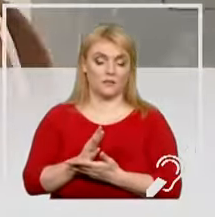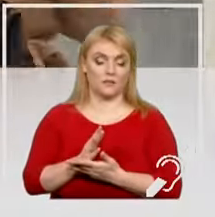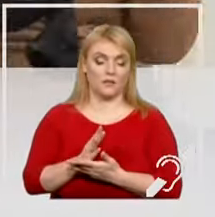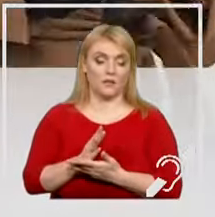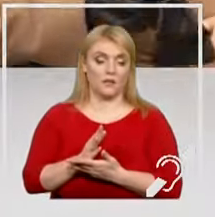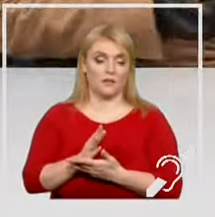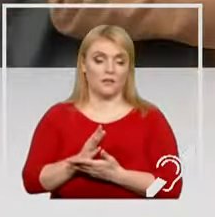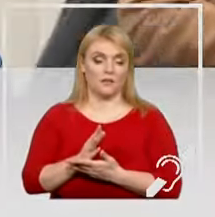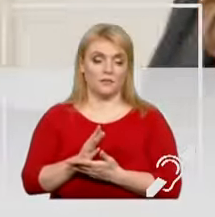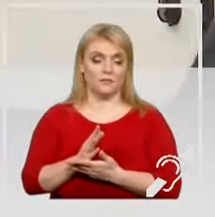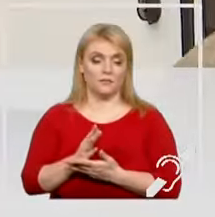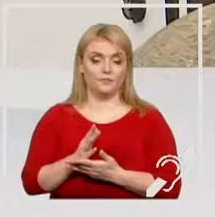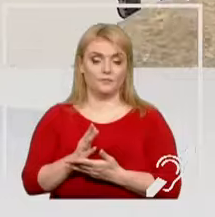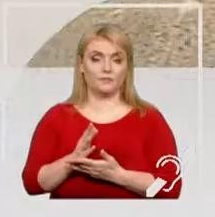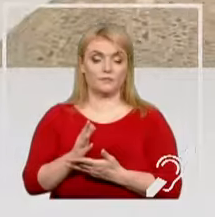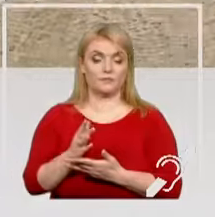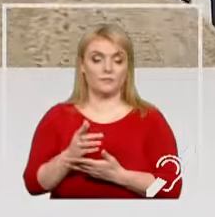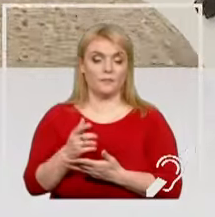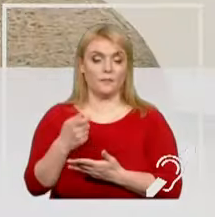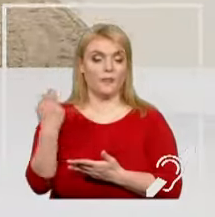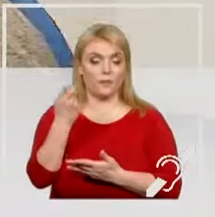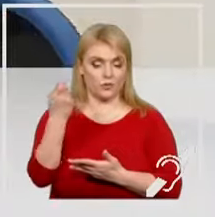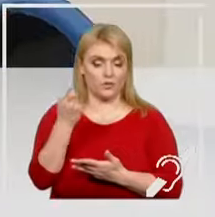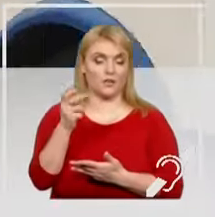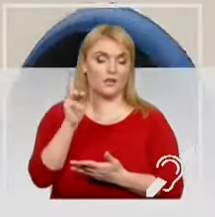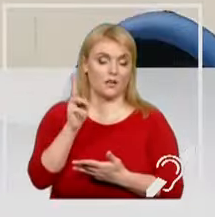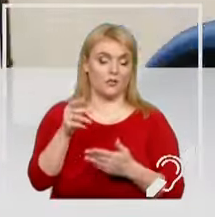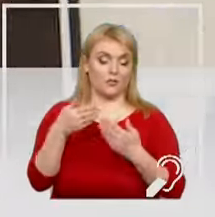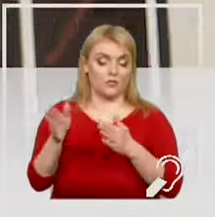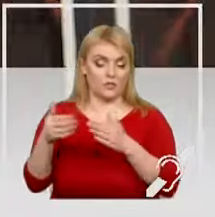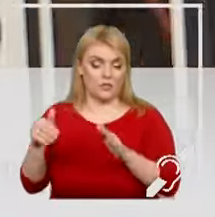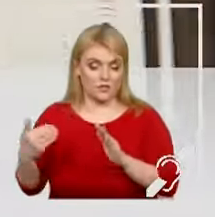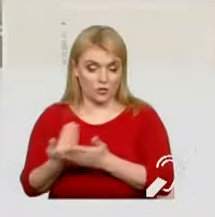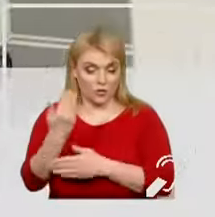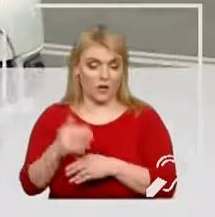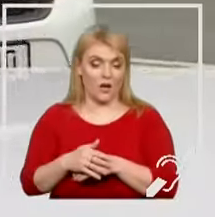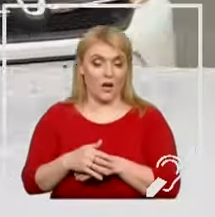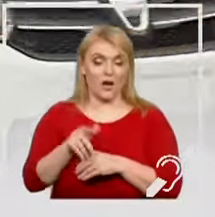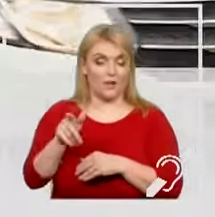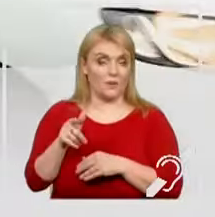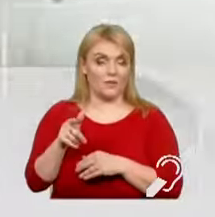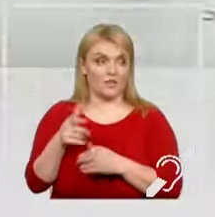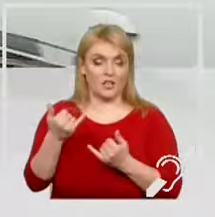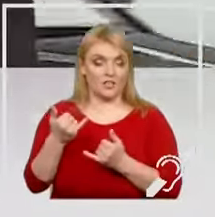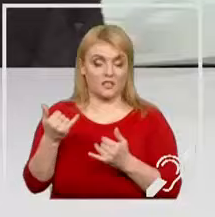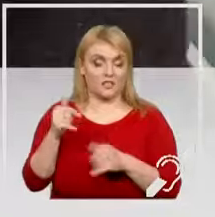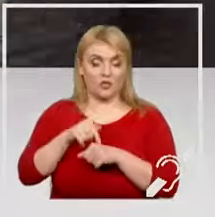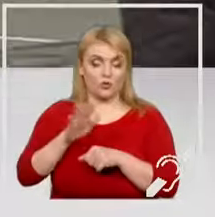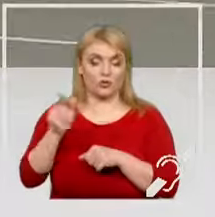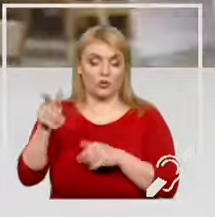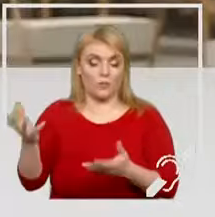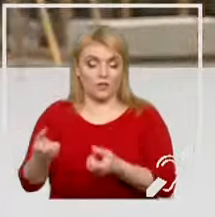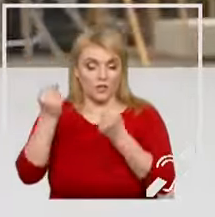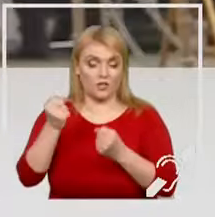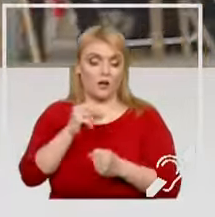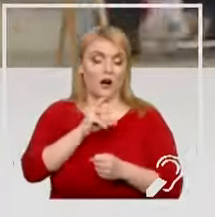am identificat un pol de creștere, au fost zonele economice libere. Și nu le mai susținem așa cum le-am susținut cândva. Al doilea pol de